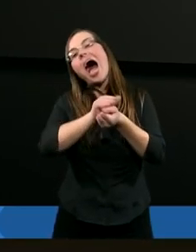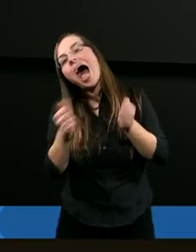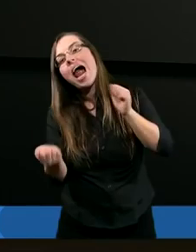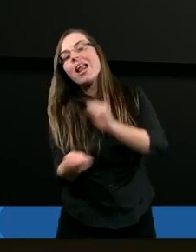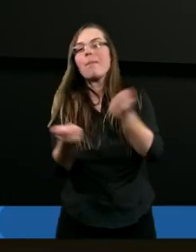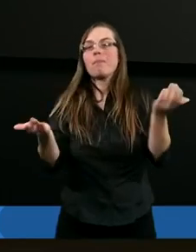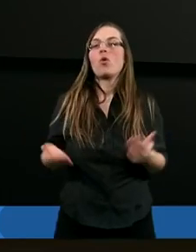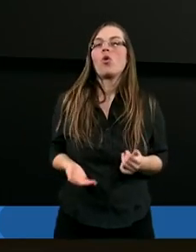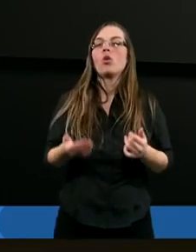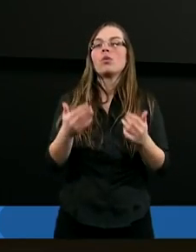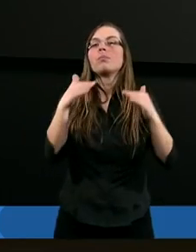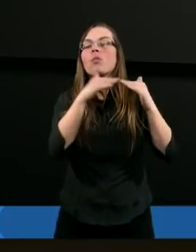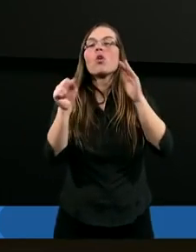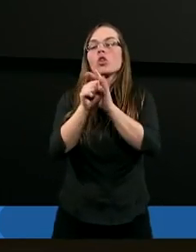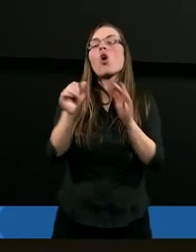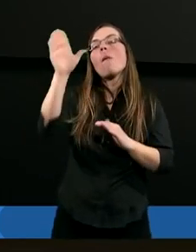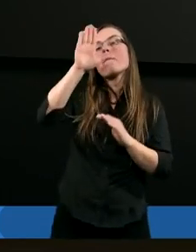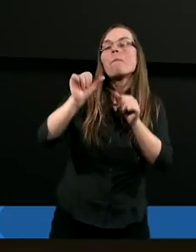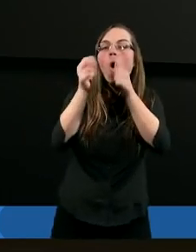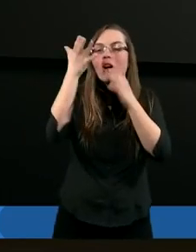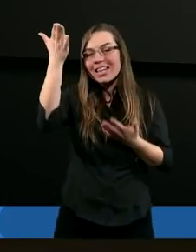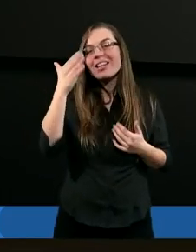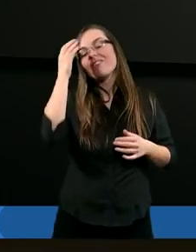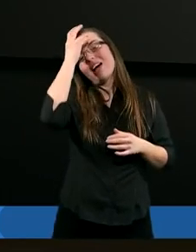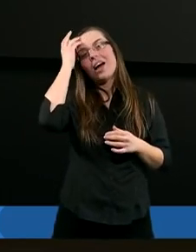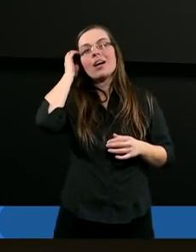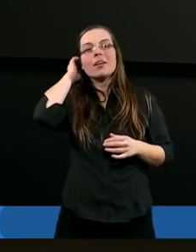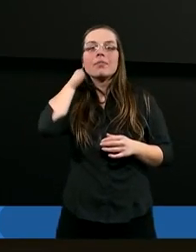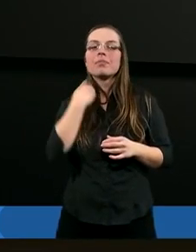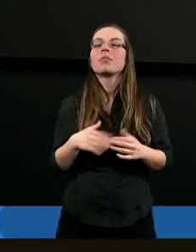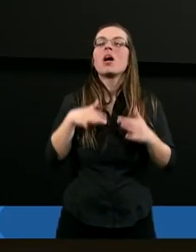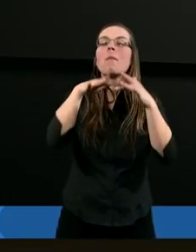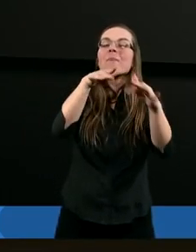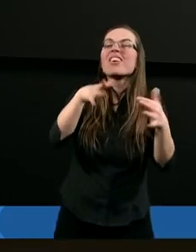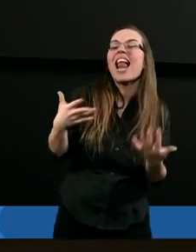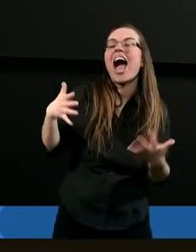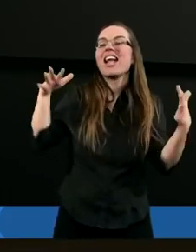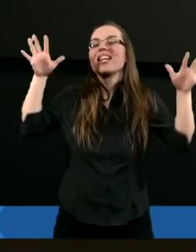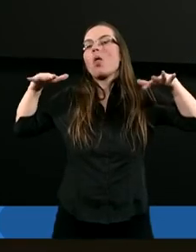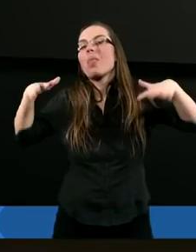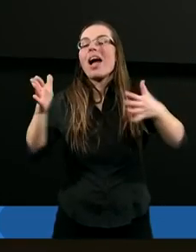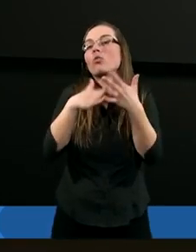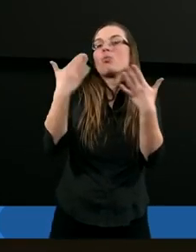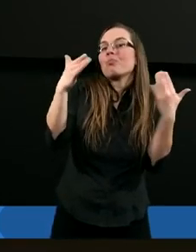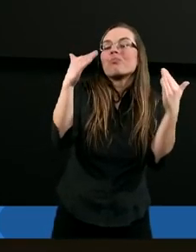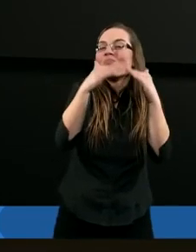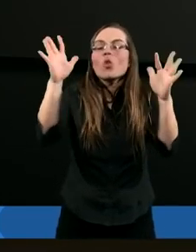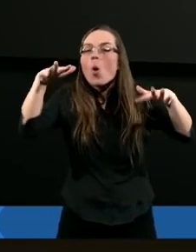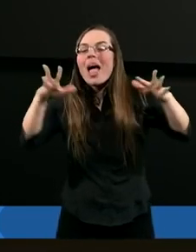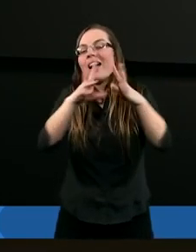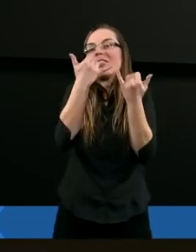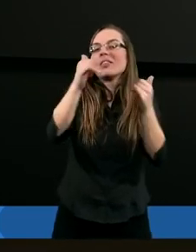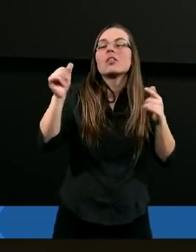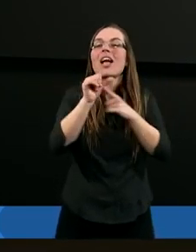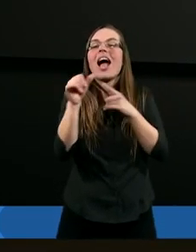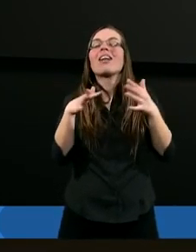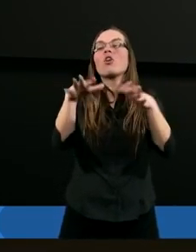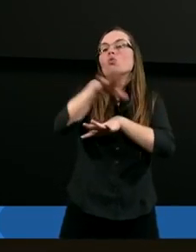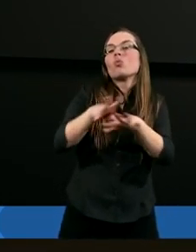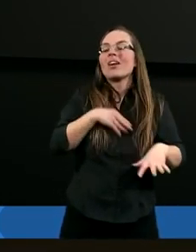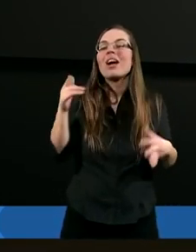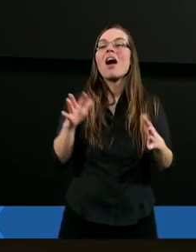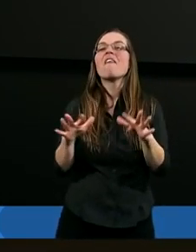Albo porównanie do deszczu. Wylanie deszczu. Tak jakby można było